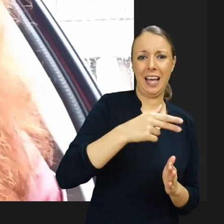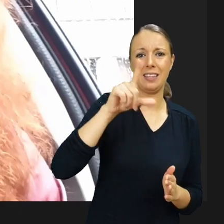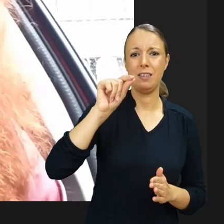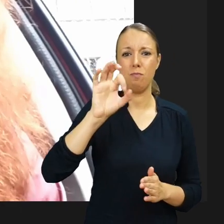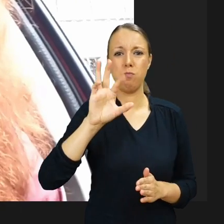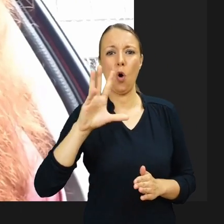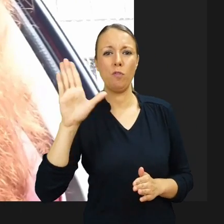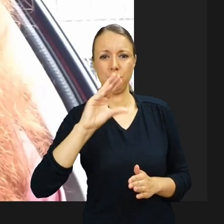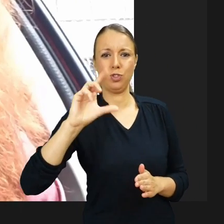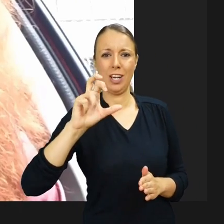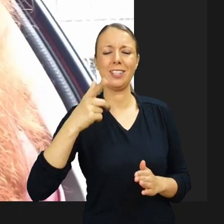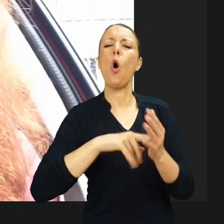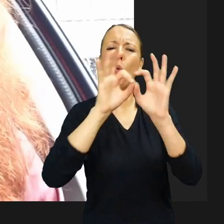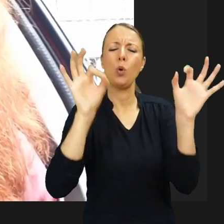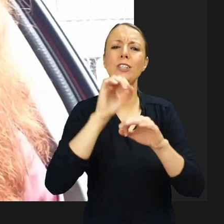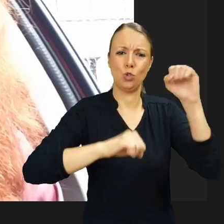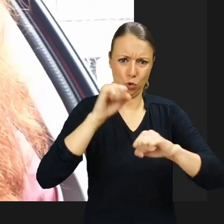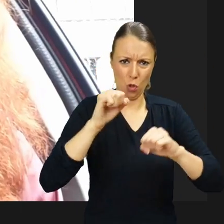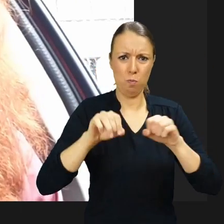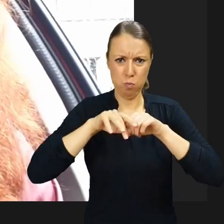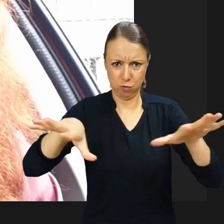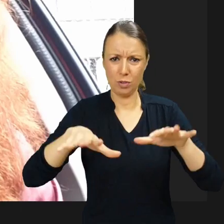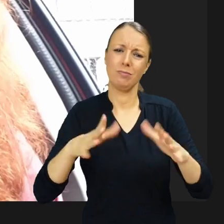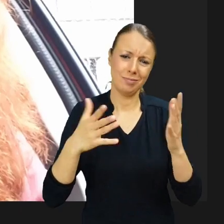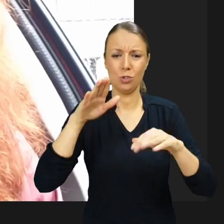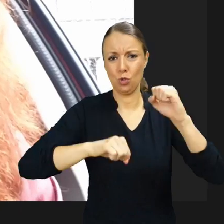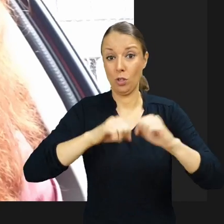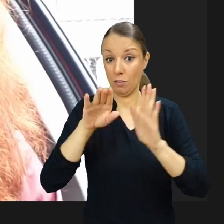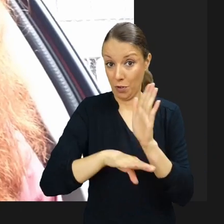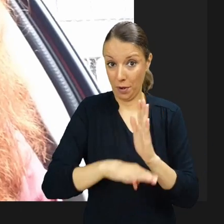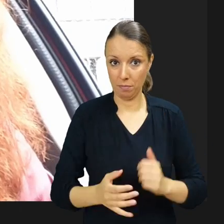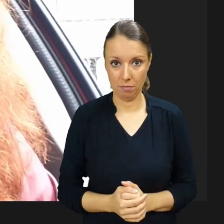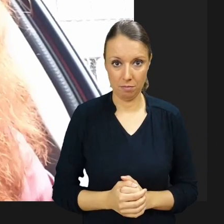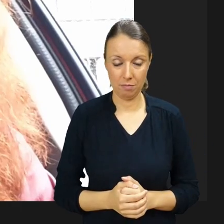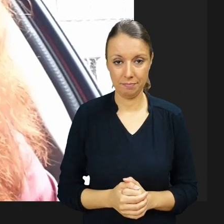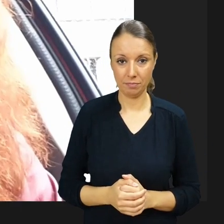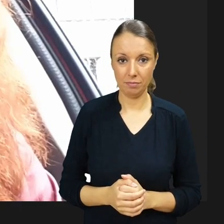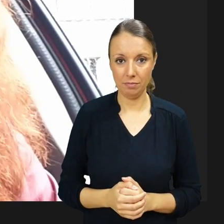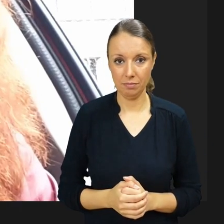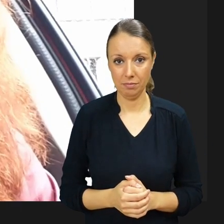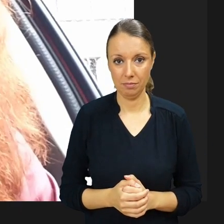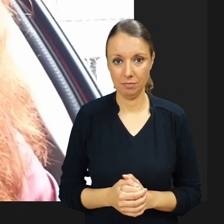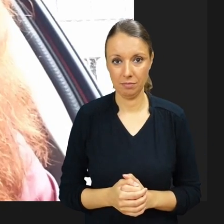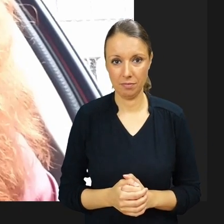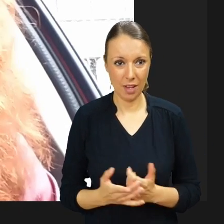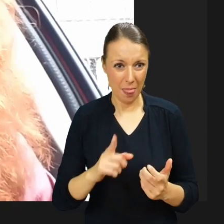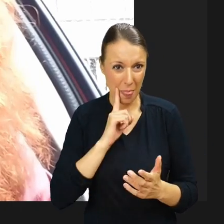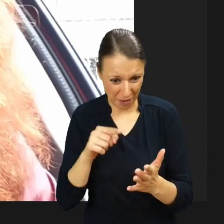Moim zdaniem kompletnie ta sprawa jest uregulowana w ustawie o Trybunale, to znaczy po prostu nie ma tam wyjątków